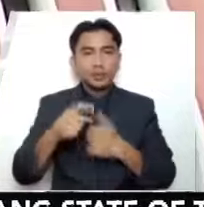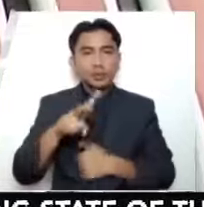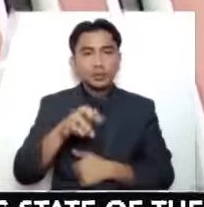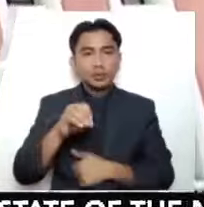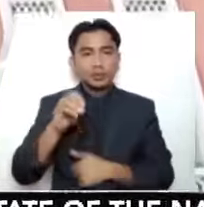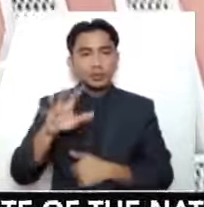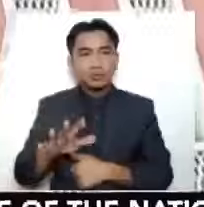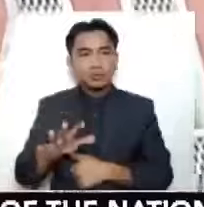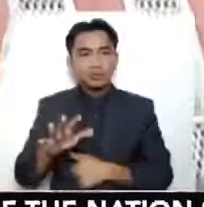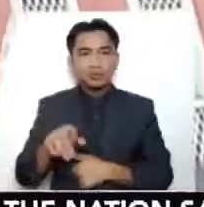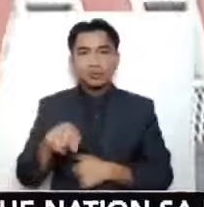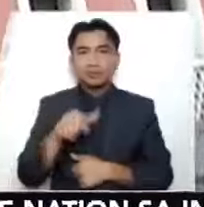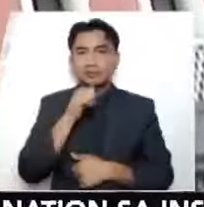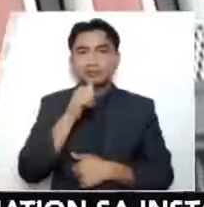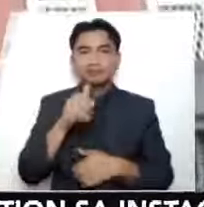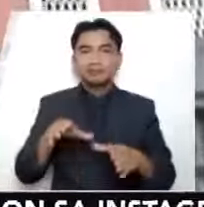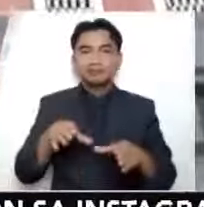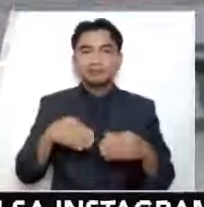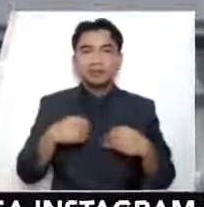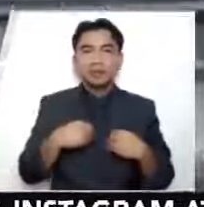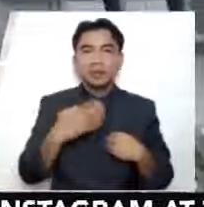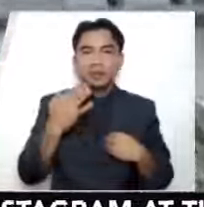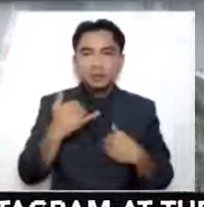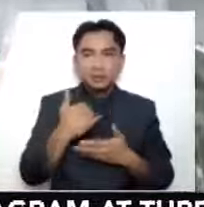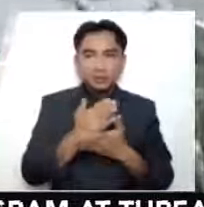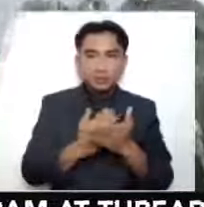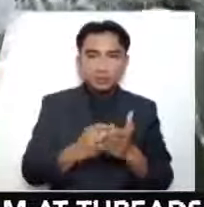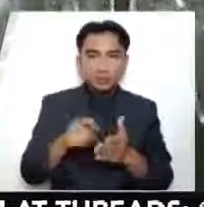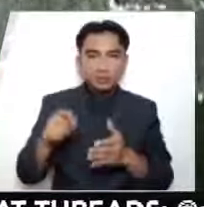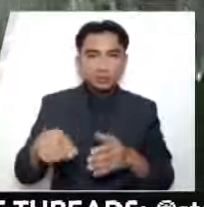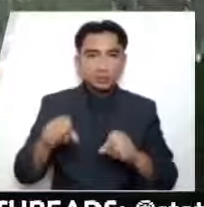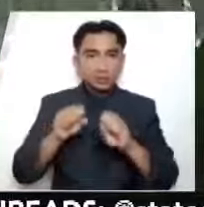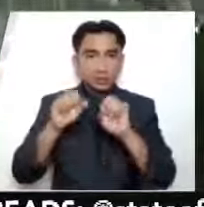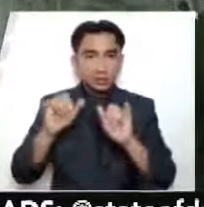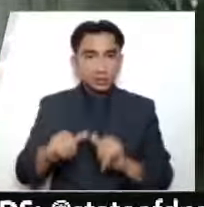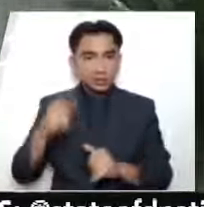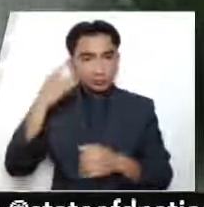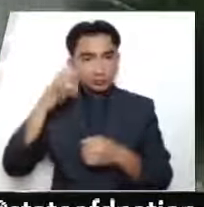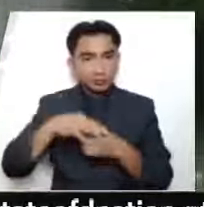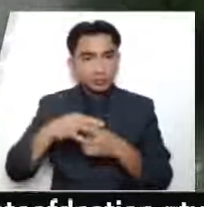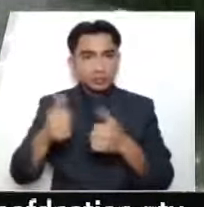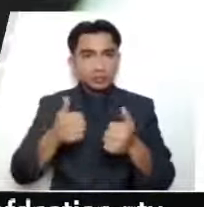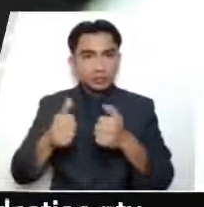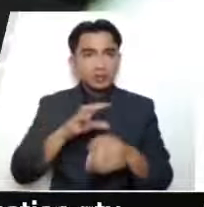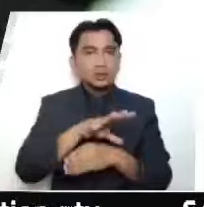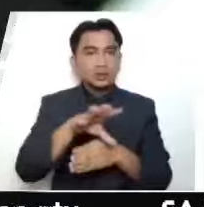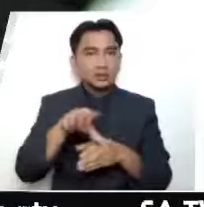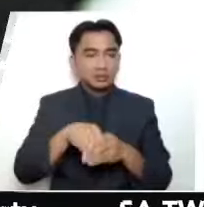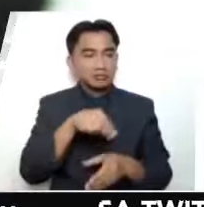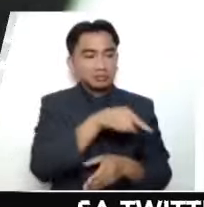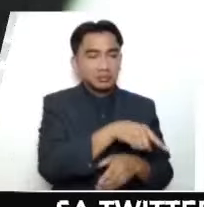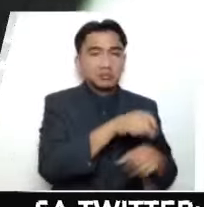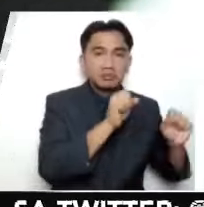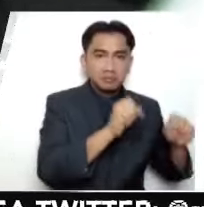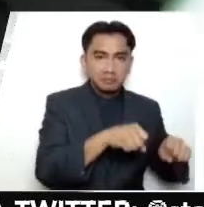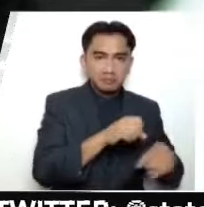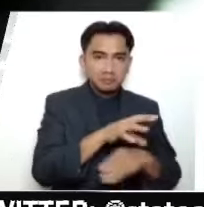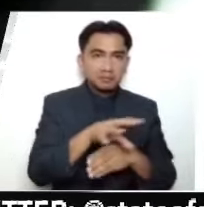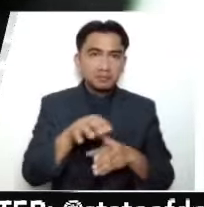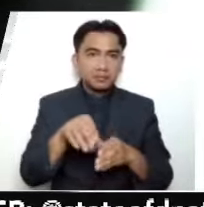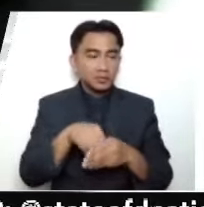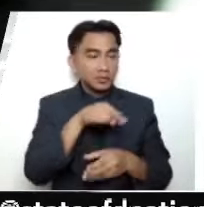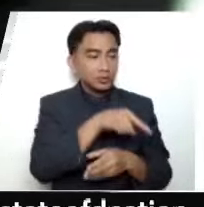sa COMELEC, may ilang personalidad na konektado sa St. Timothy Construction Corporation na maaaring tumakbo sa eleksyon. Ayon sa